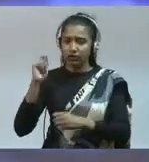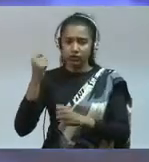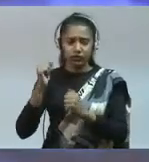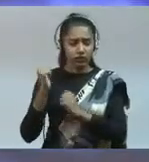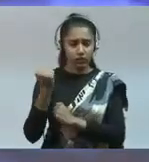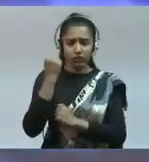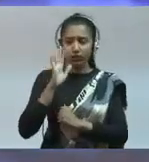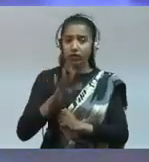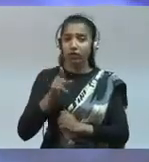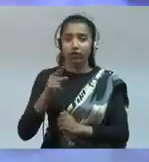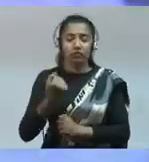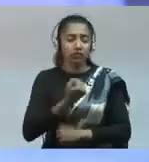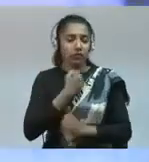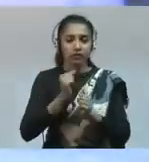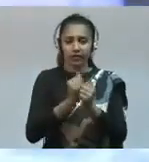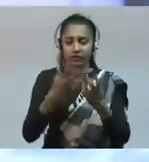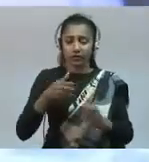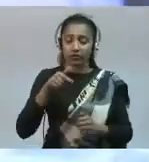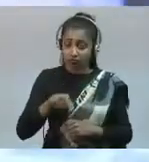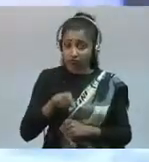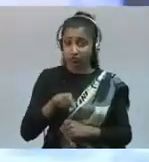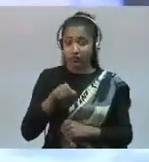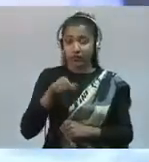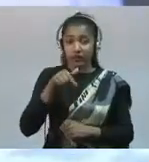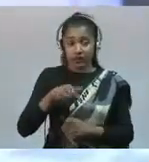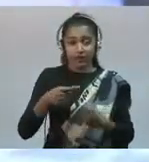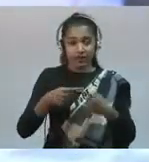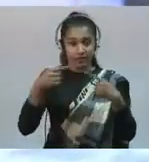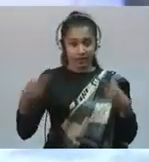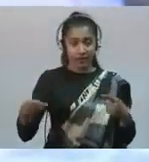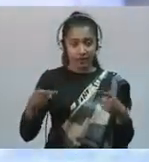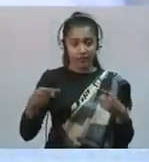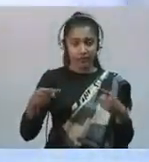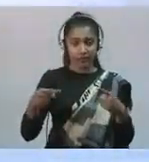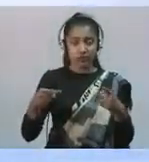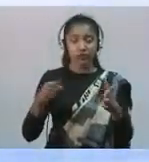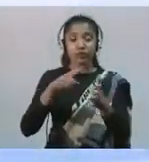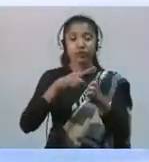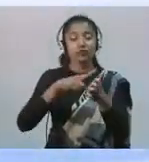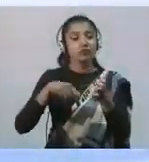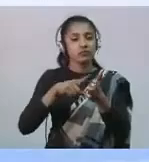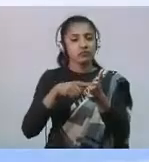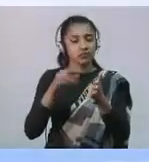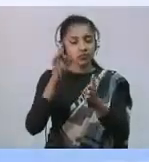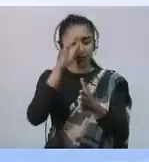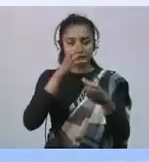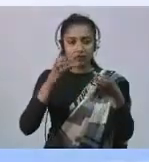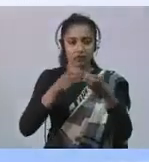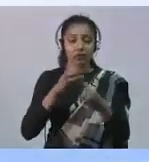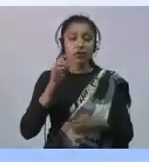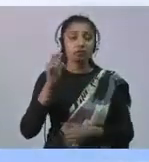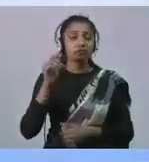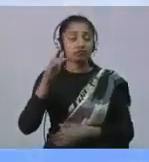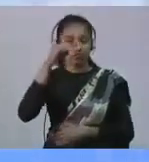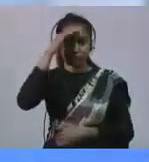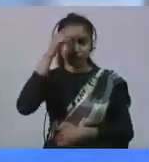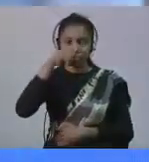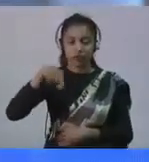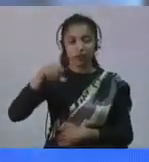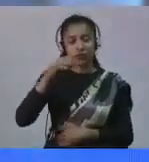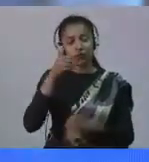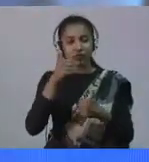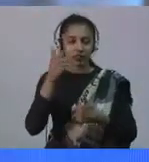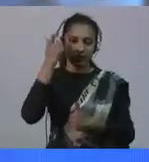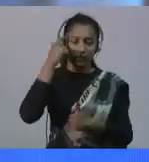තිබෙනවා. ඒ බව මෙම ස්ථානයේ සිටින විපක්ෂයේ දේශපාලන නායකයන් හොඳින්ම දන්නවා. රට වෙලාගත්